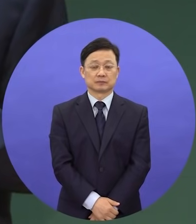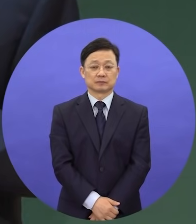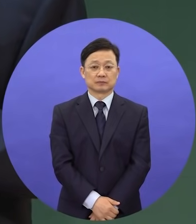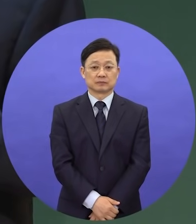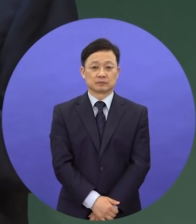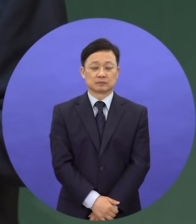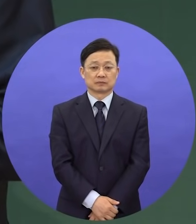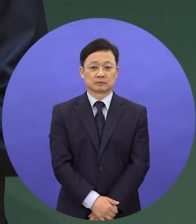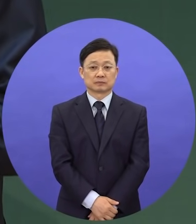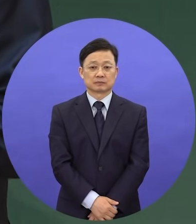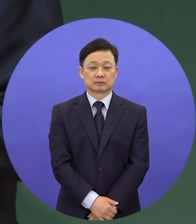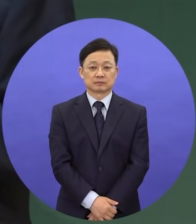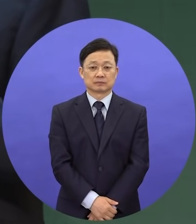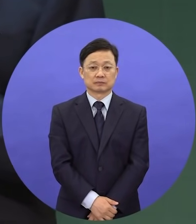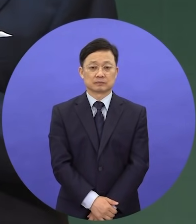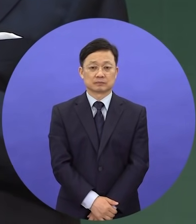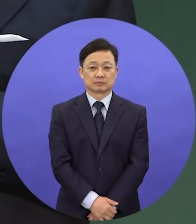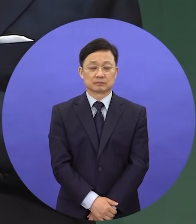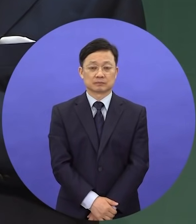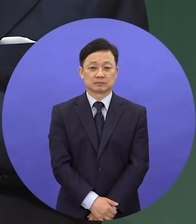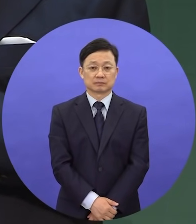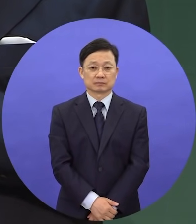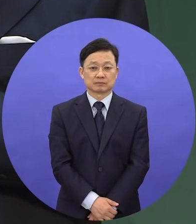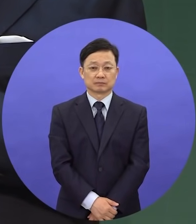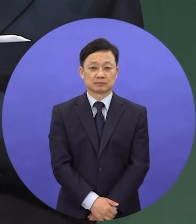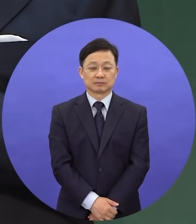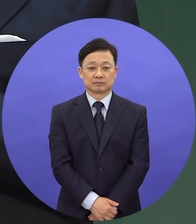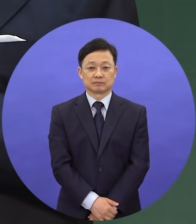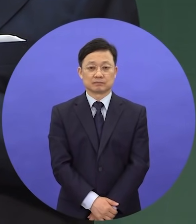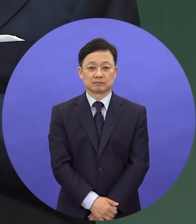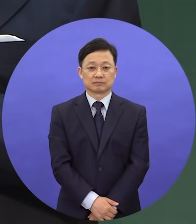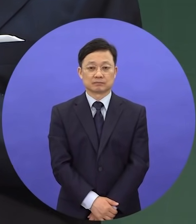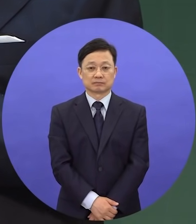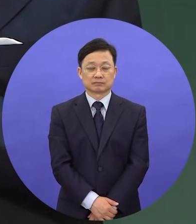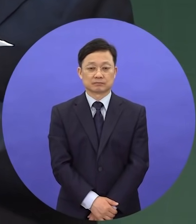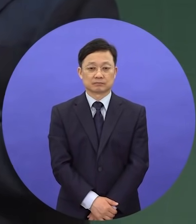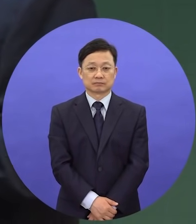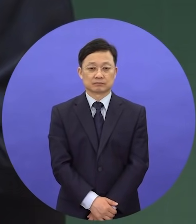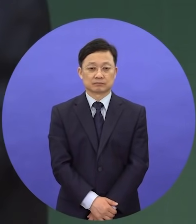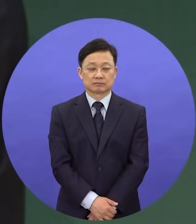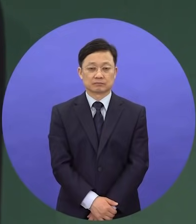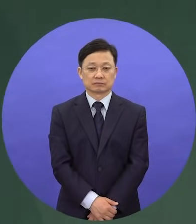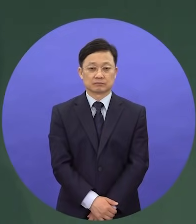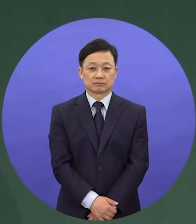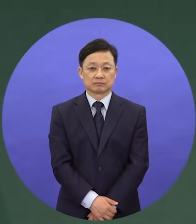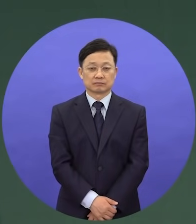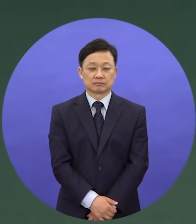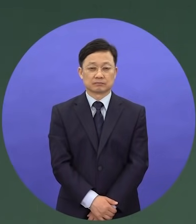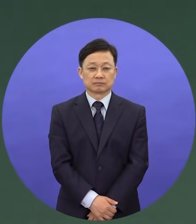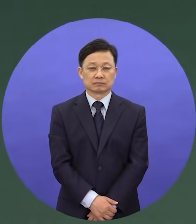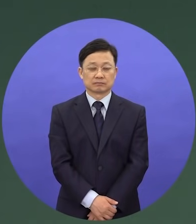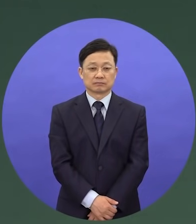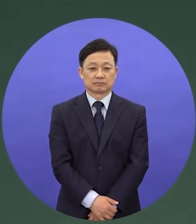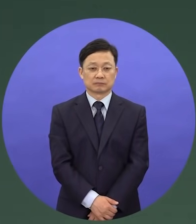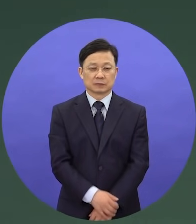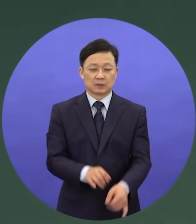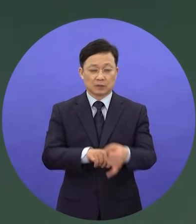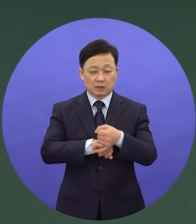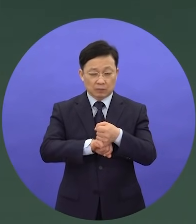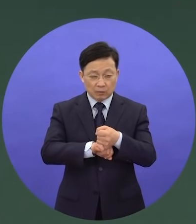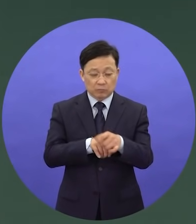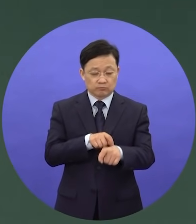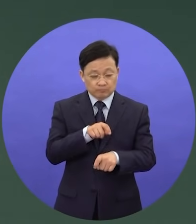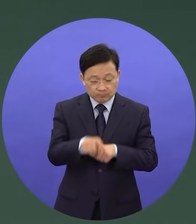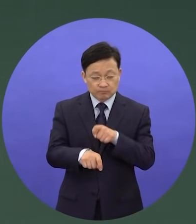but you can try concentrating by going to a prayer retreat center or going to one of the churches where you could actually do this long term. 예, 꼭 해보세요. Really